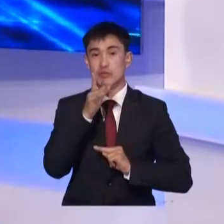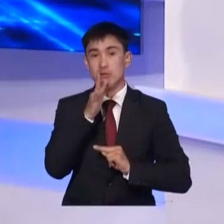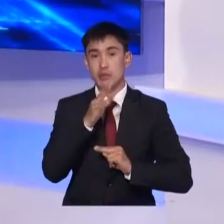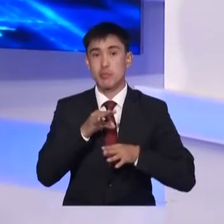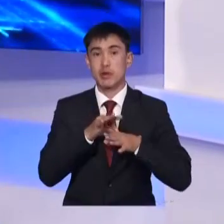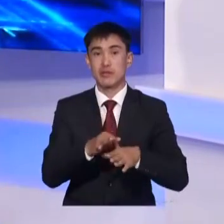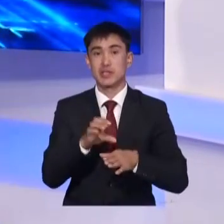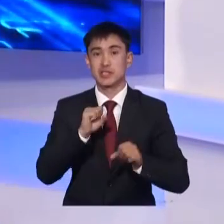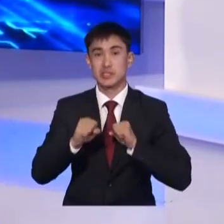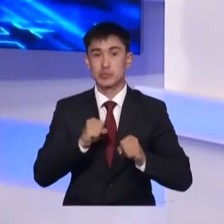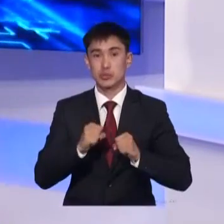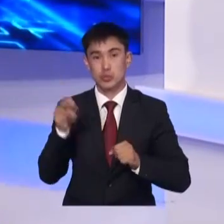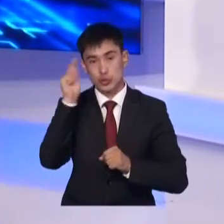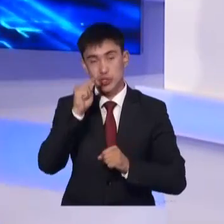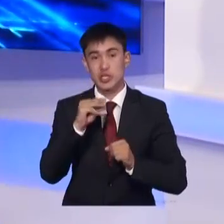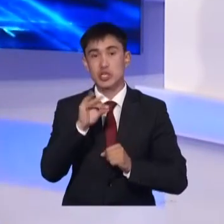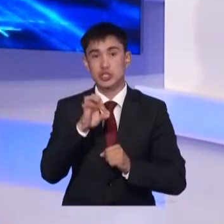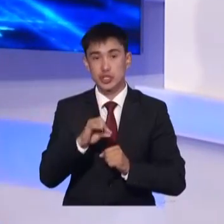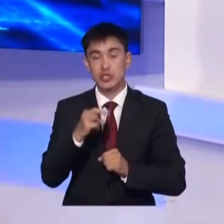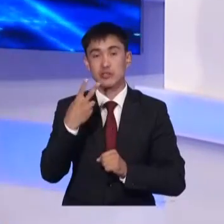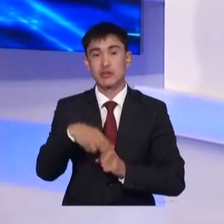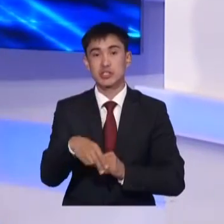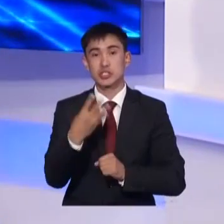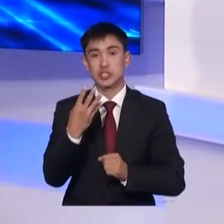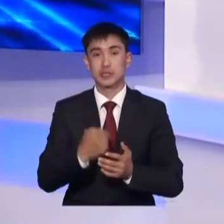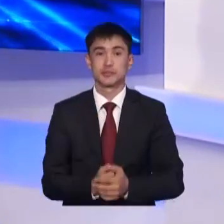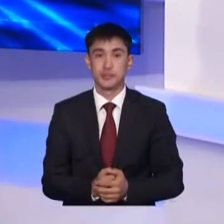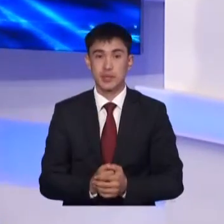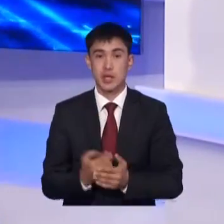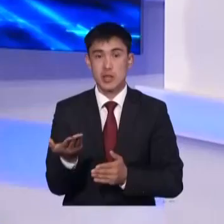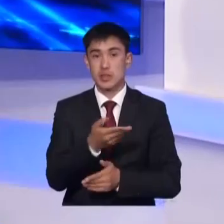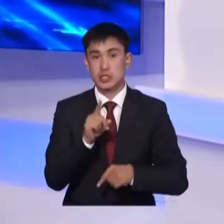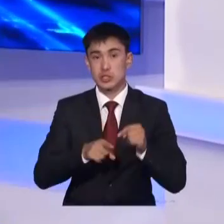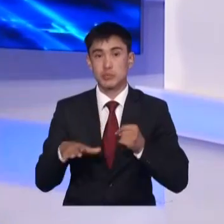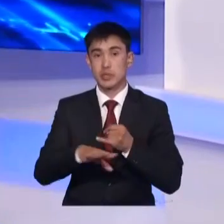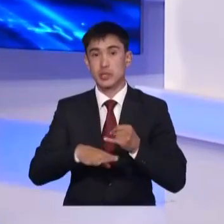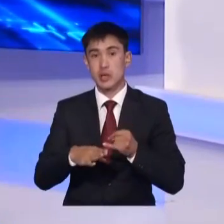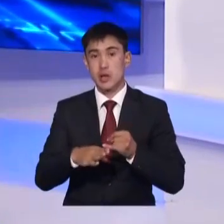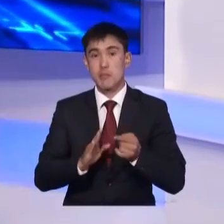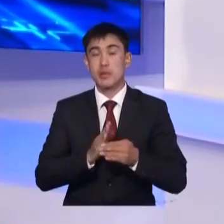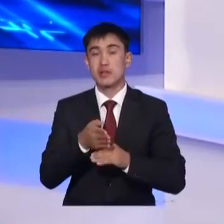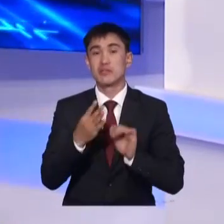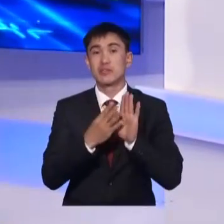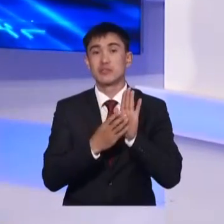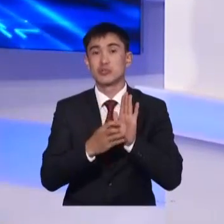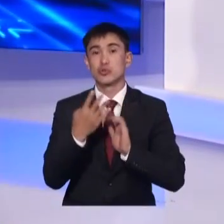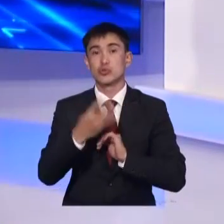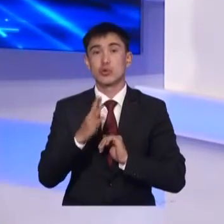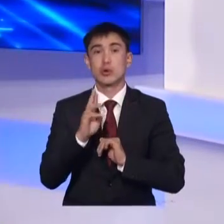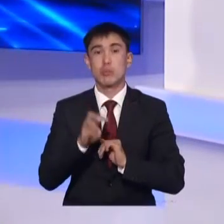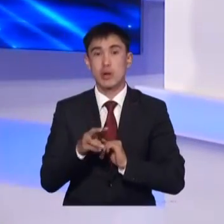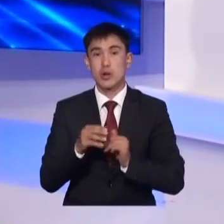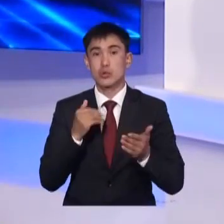функции во время проведения сейсмических учений жир наши земляки преодолев 940